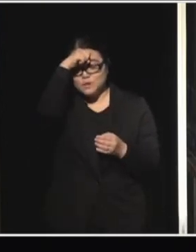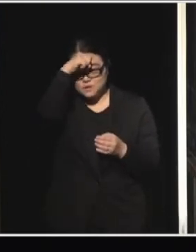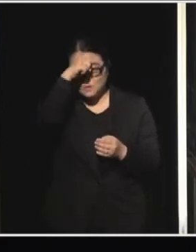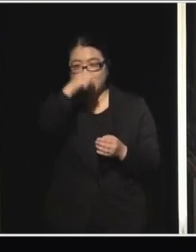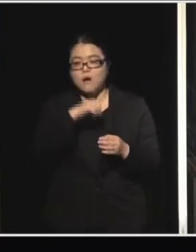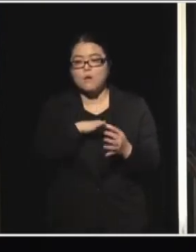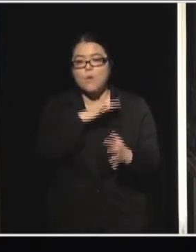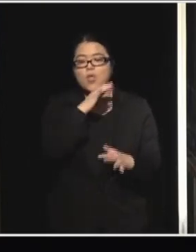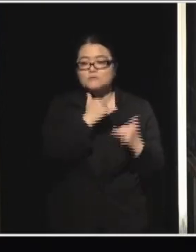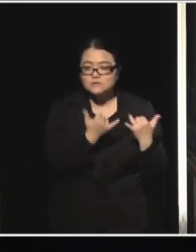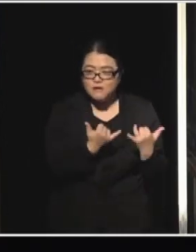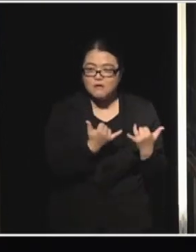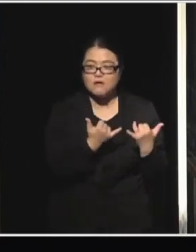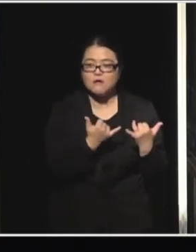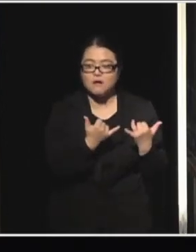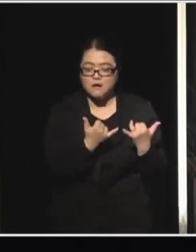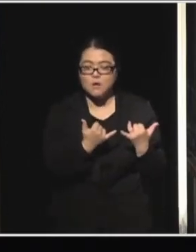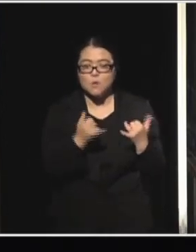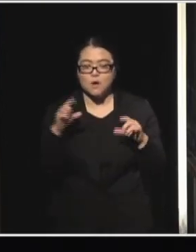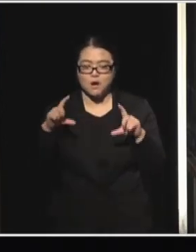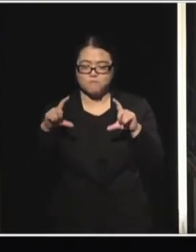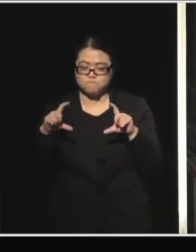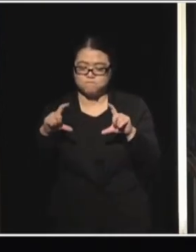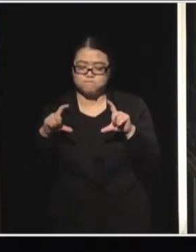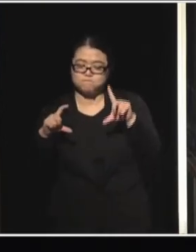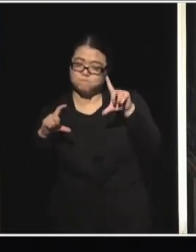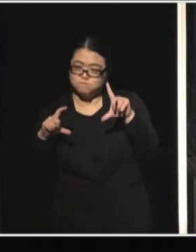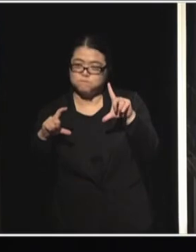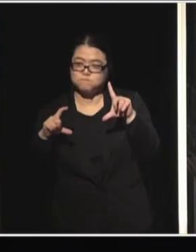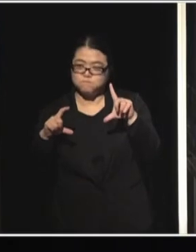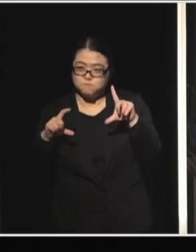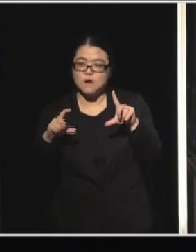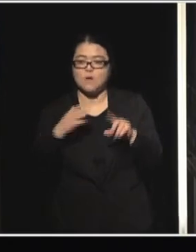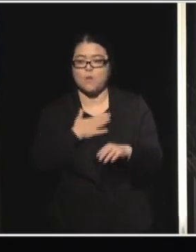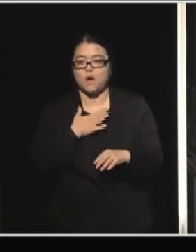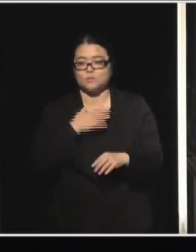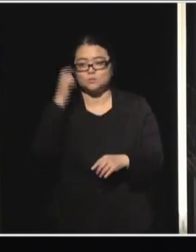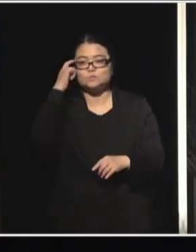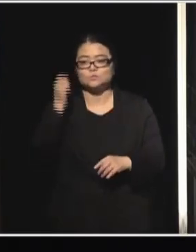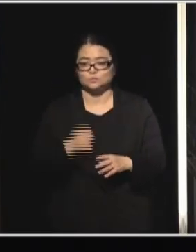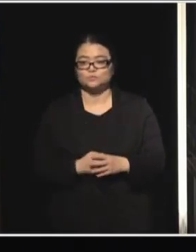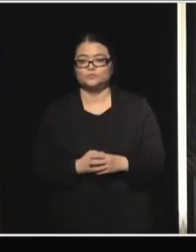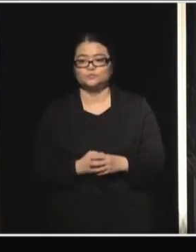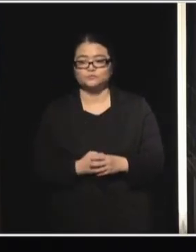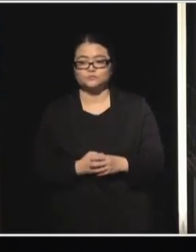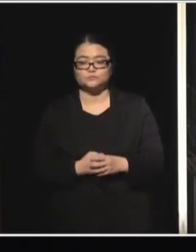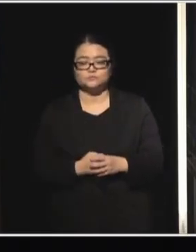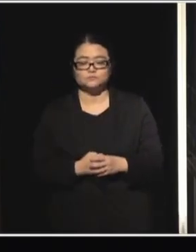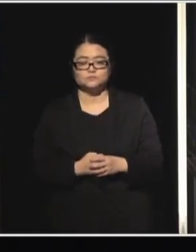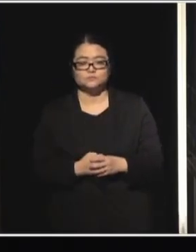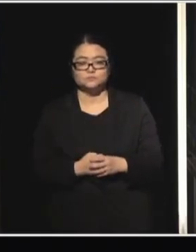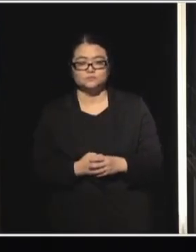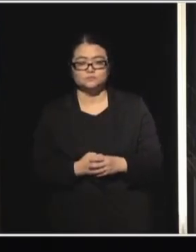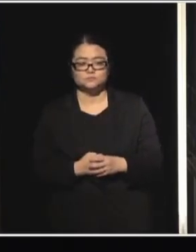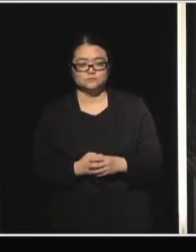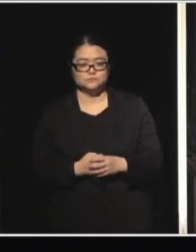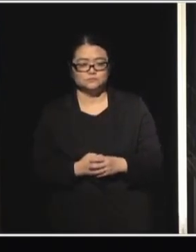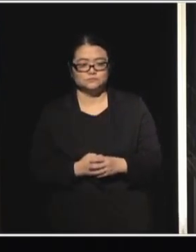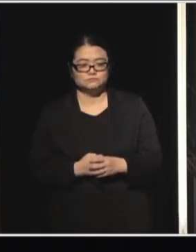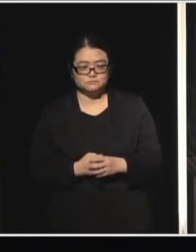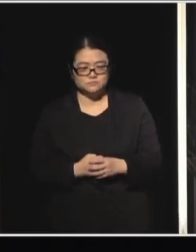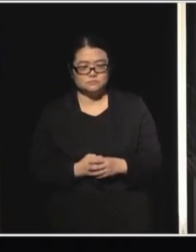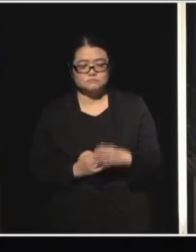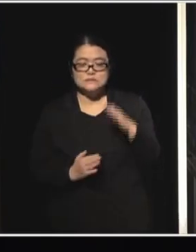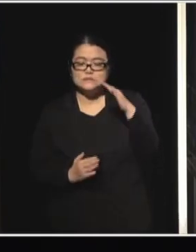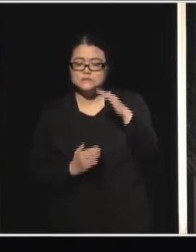というふうにいったことがわかるかと思います最も大きなリスクは a 高齢者だった